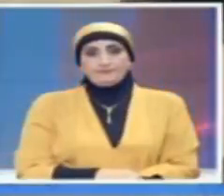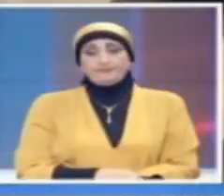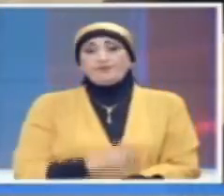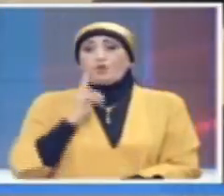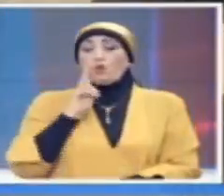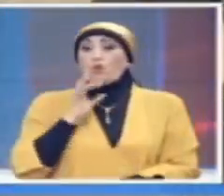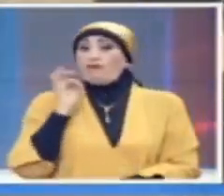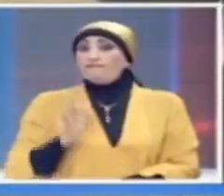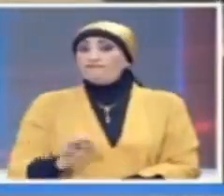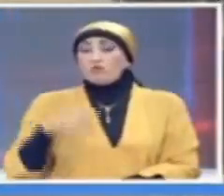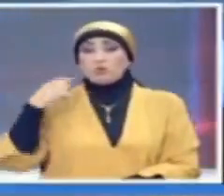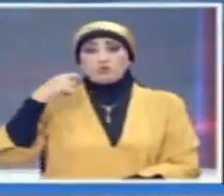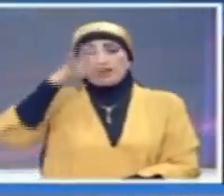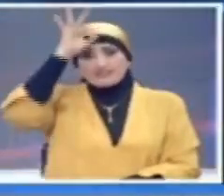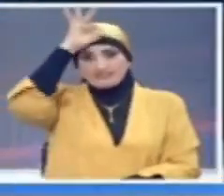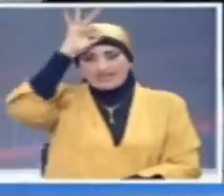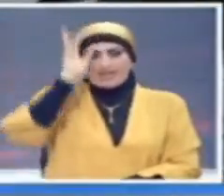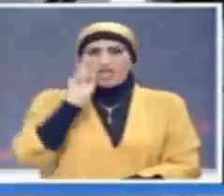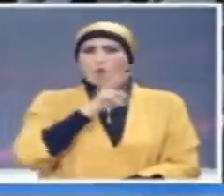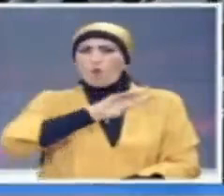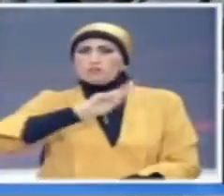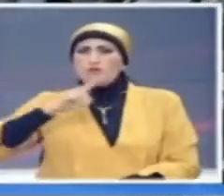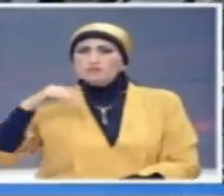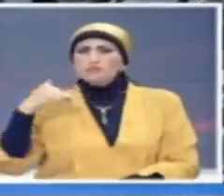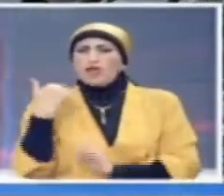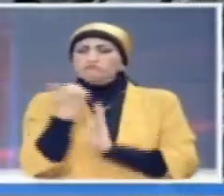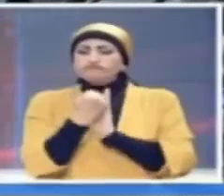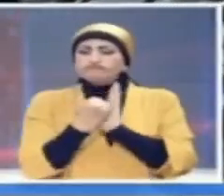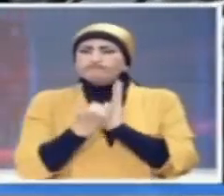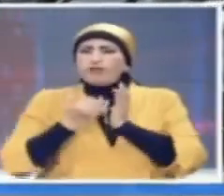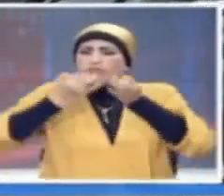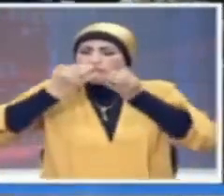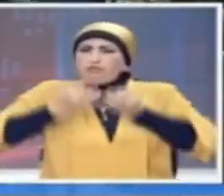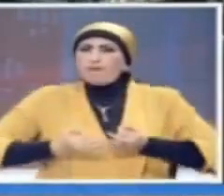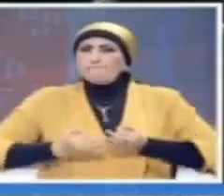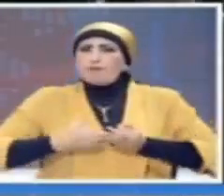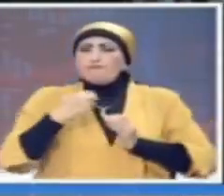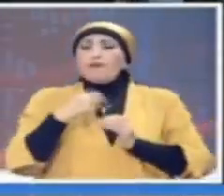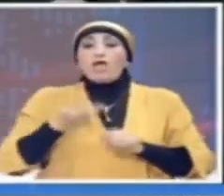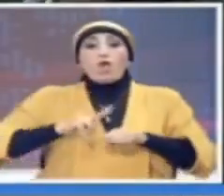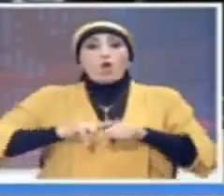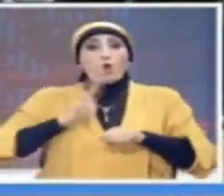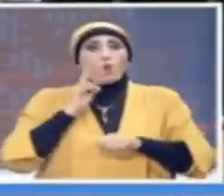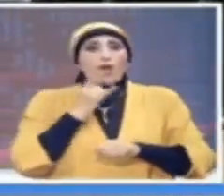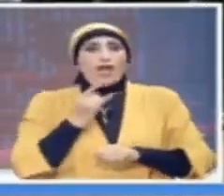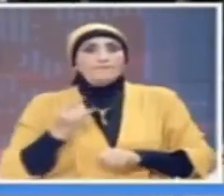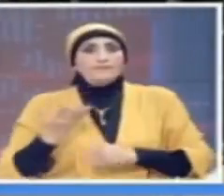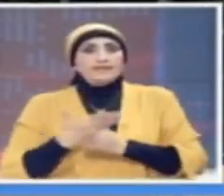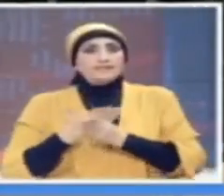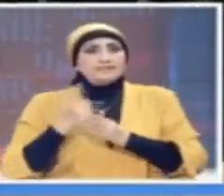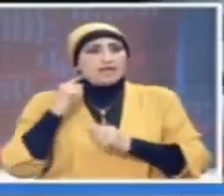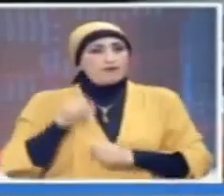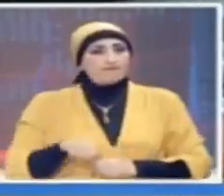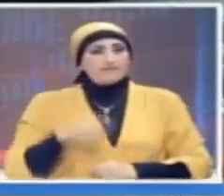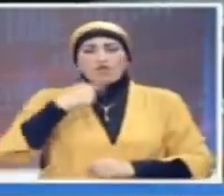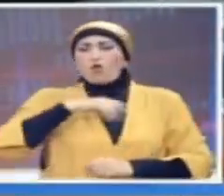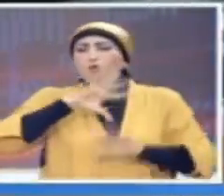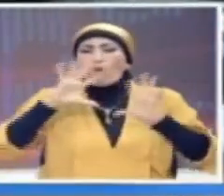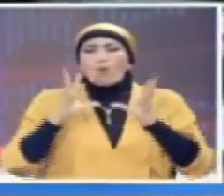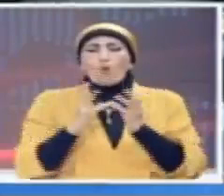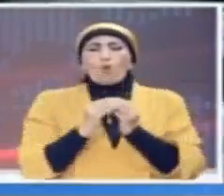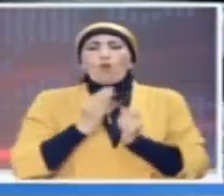وقد اتخذت وزارة الداخلية كافة الترتيبات والتدابير والإجراءات الأمنية التي تضمن توفير مناخ